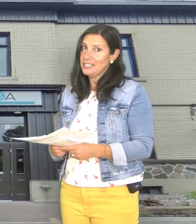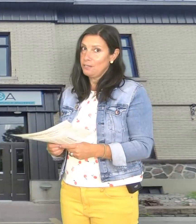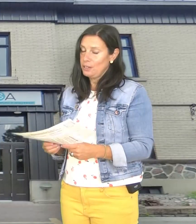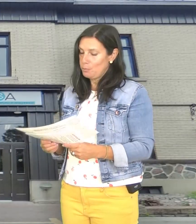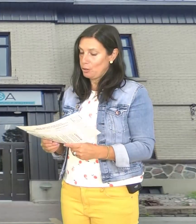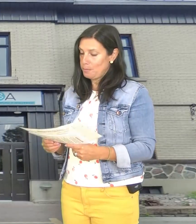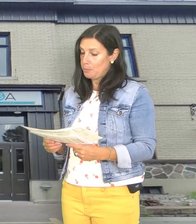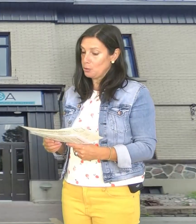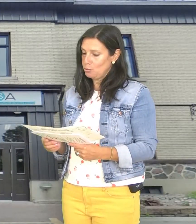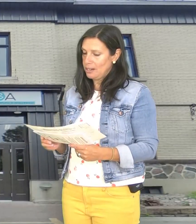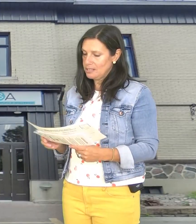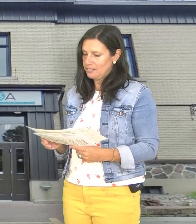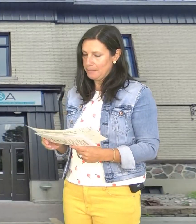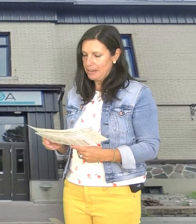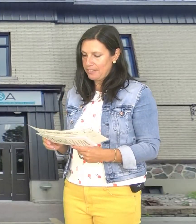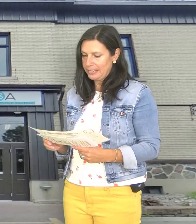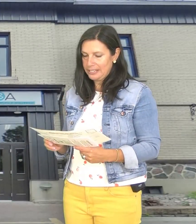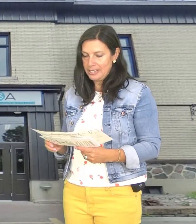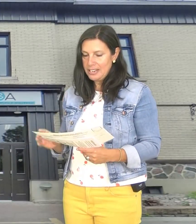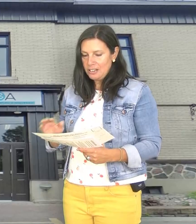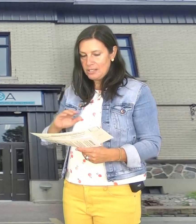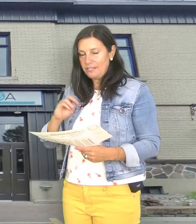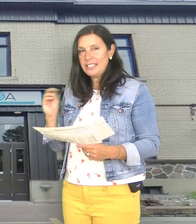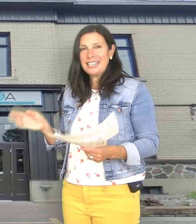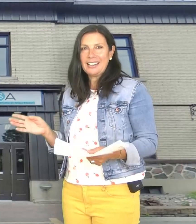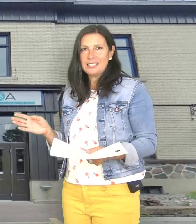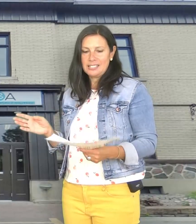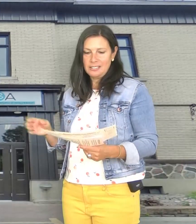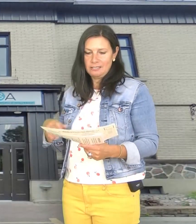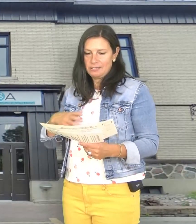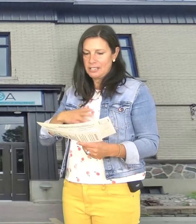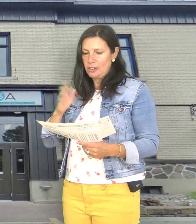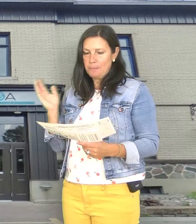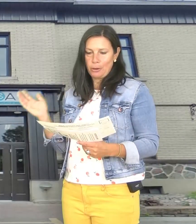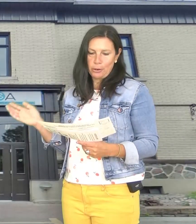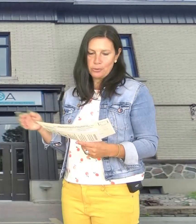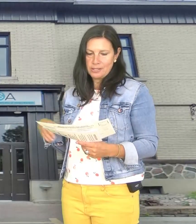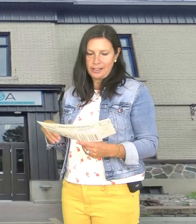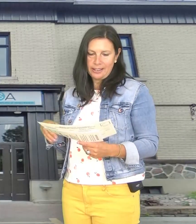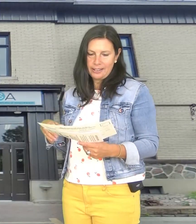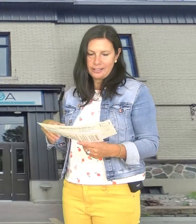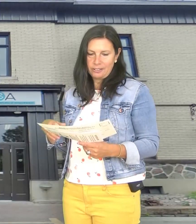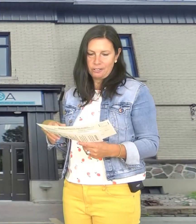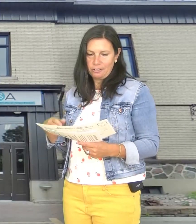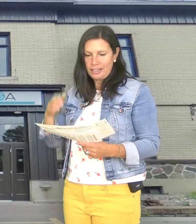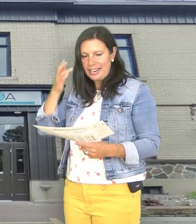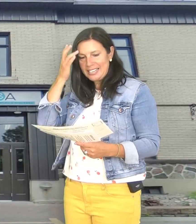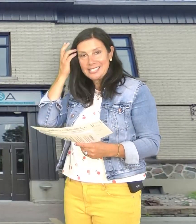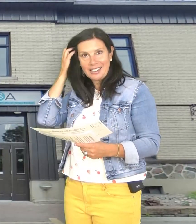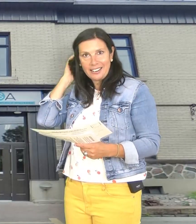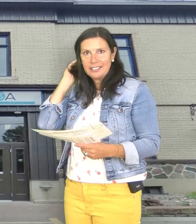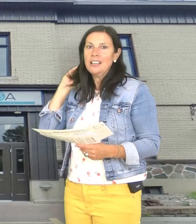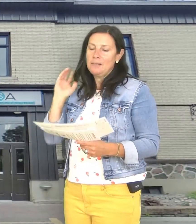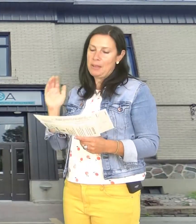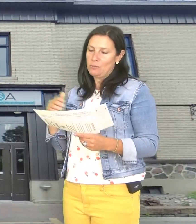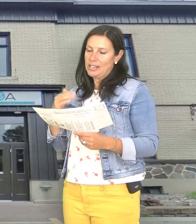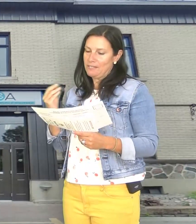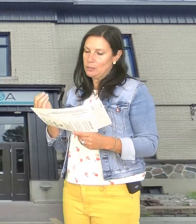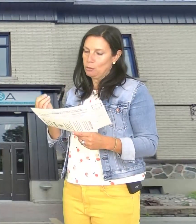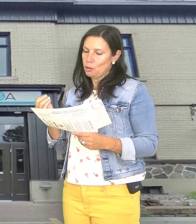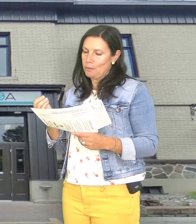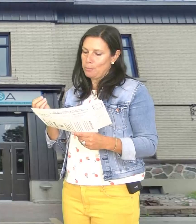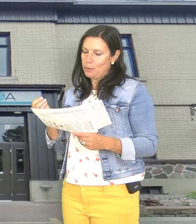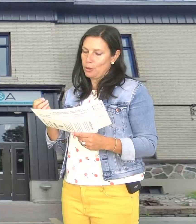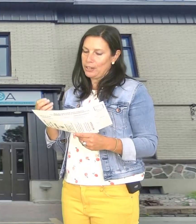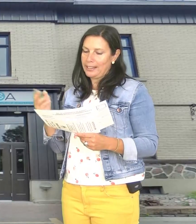assez varié. C'est le fun pour une popote roulante. C'est vraiment varié. Vous avez des classiques, tu sais, le hamburger steak, la lasagne. Mais